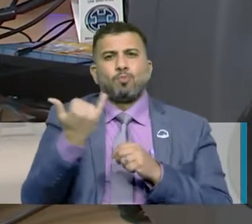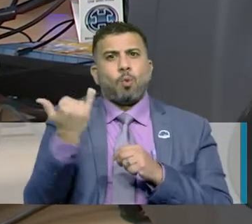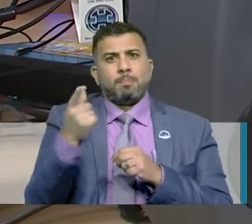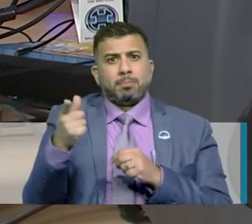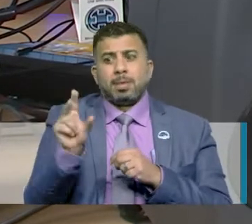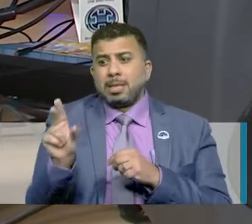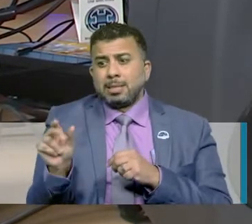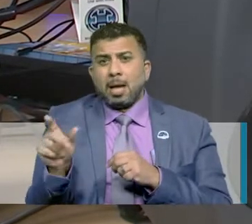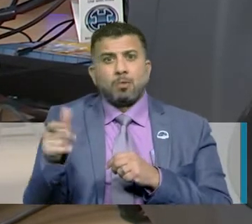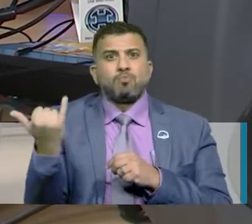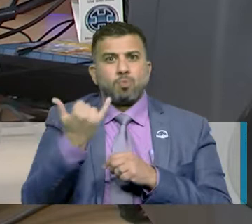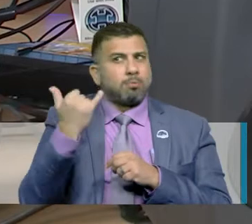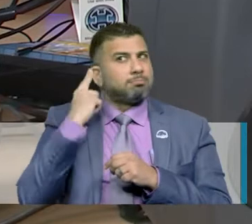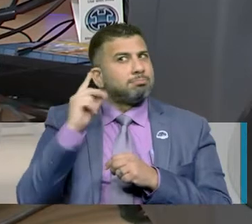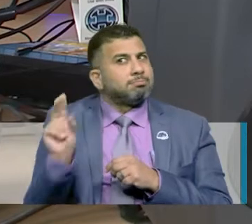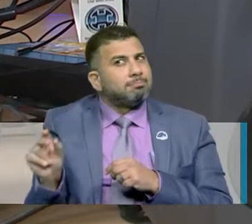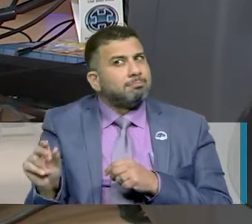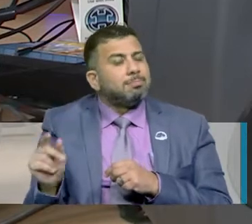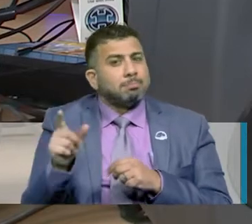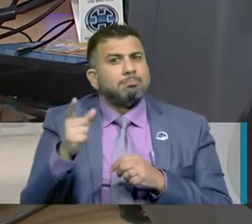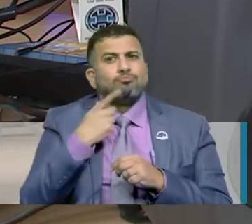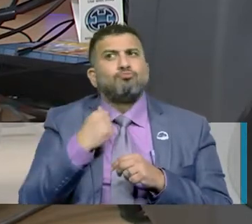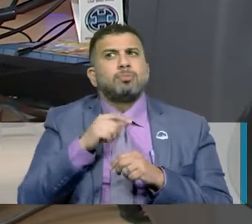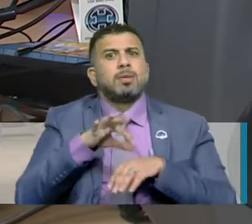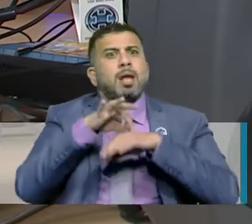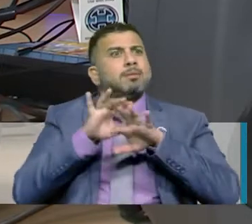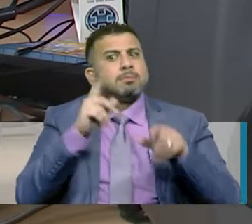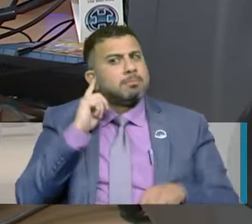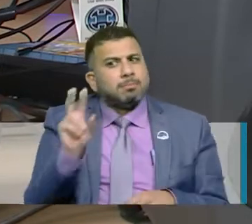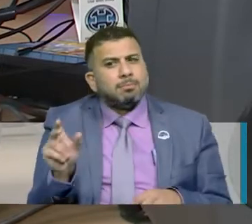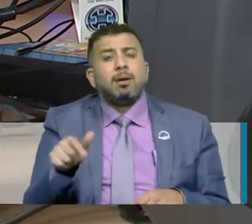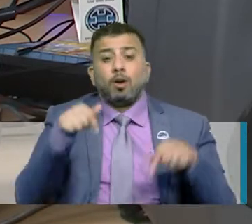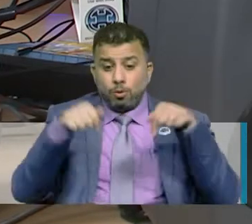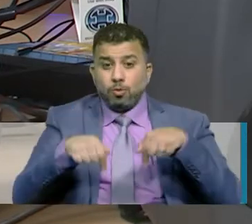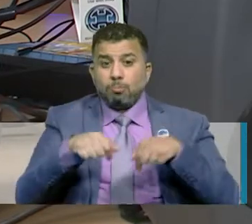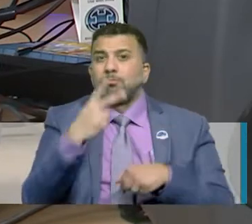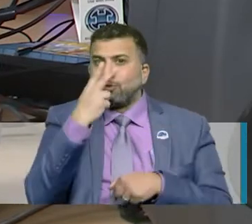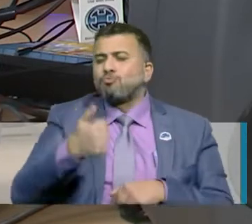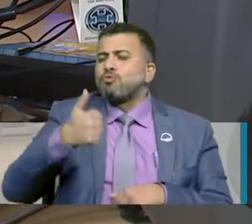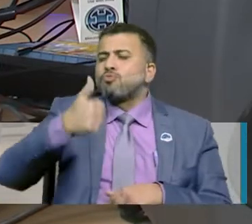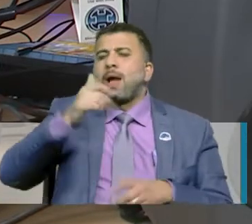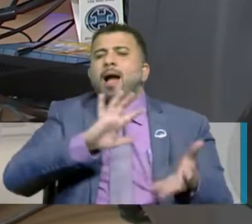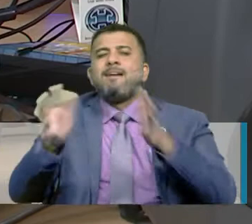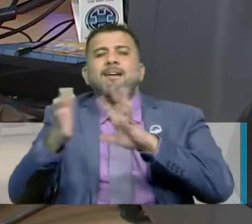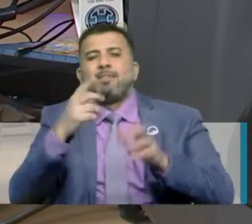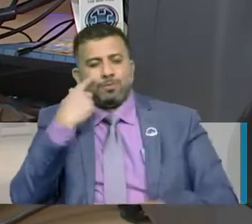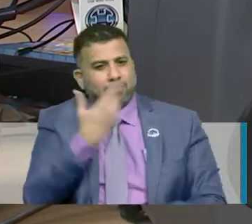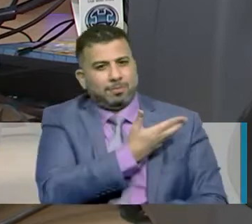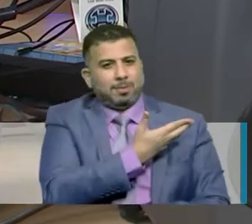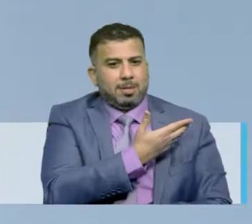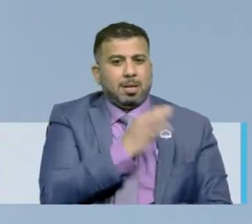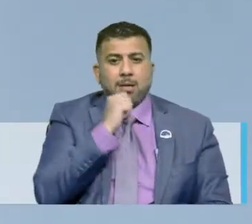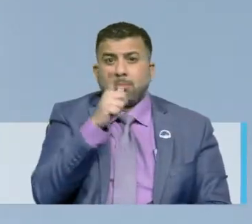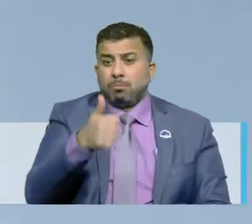تقدمه هذه الوسيلة المسموعة للجمهور، واليوم سنستعرض أهم إنجازاتها. فبالحديث